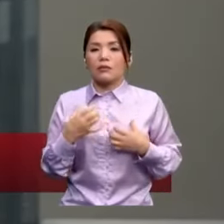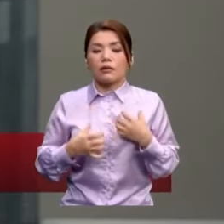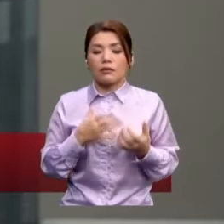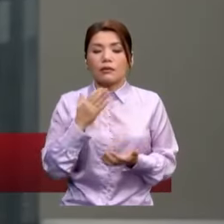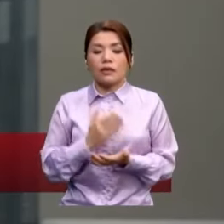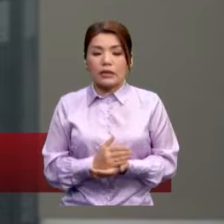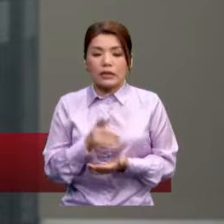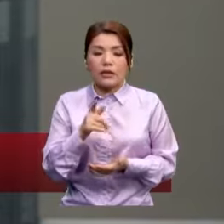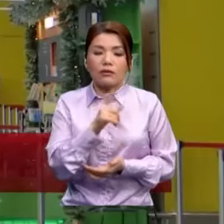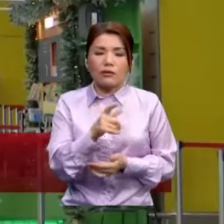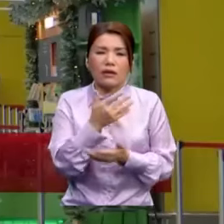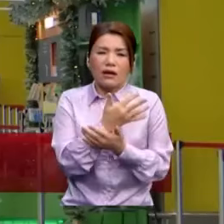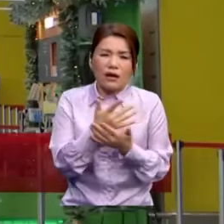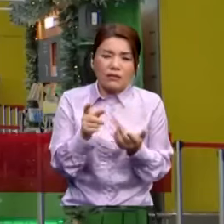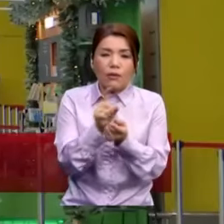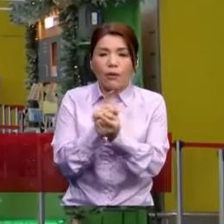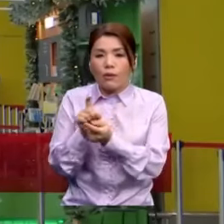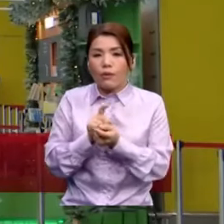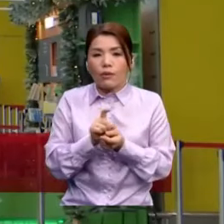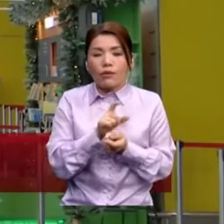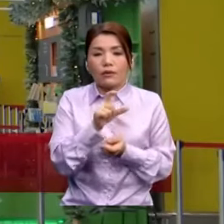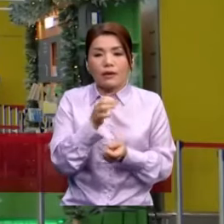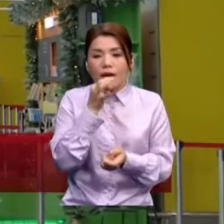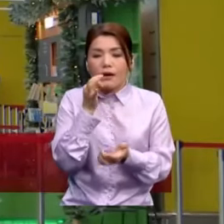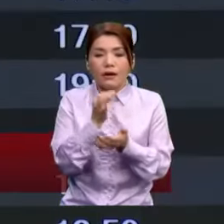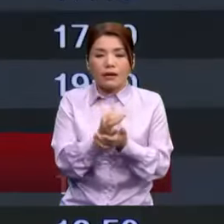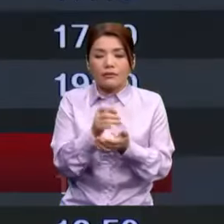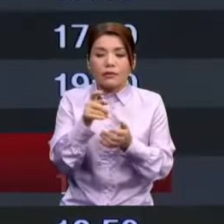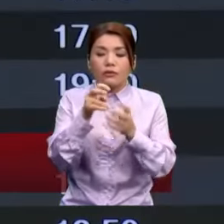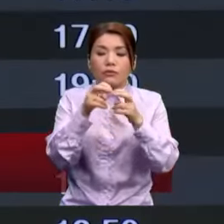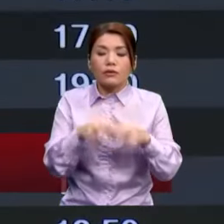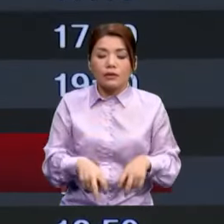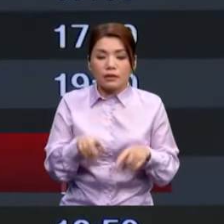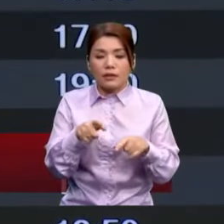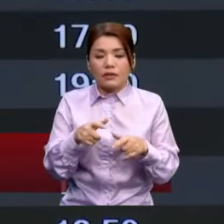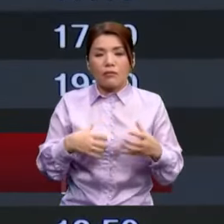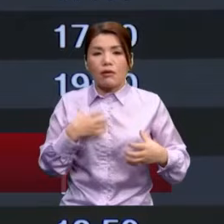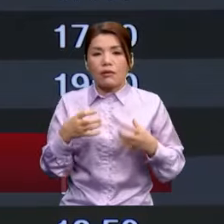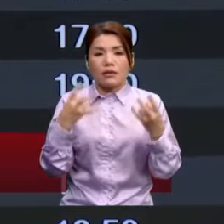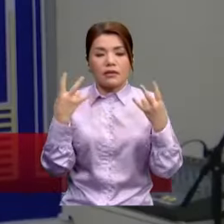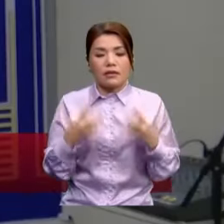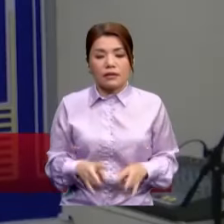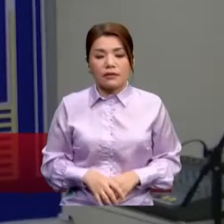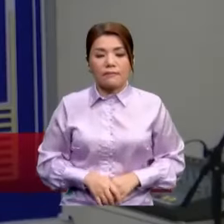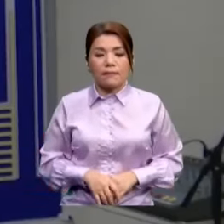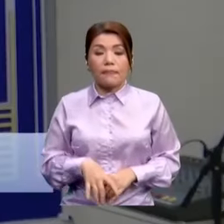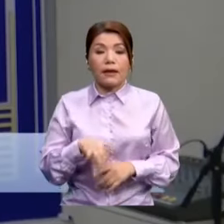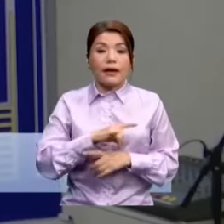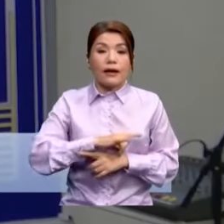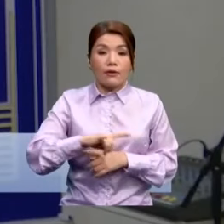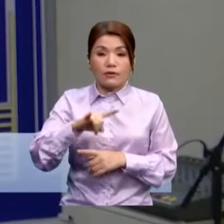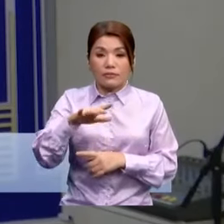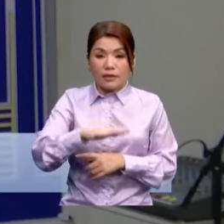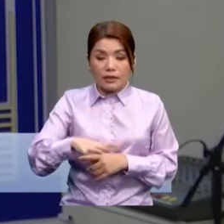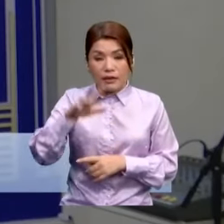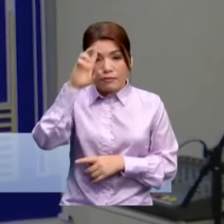емес. Алып қашпа әңгімелерге еріп жүргендерді жауаптылар байыбына бармай байбалам салмауға шақырды. Әуежай қазіргі уақытта